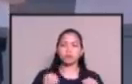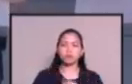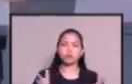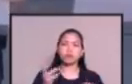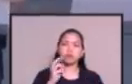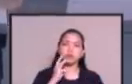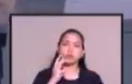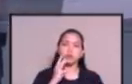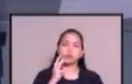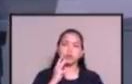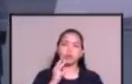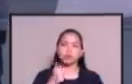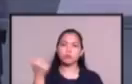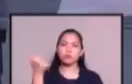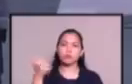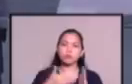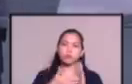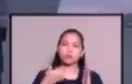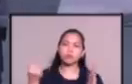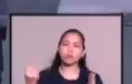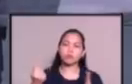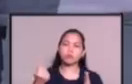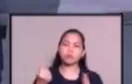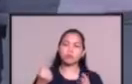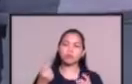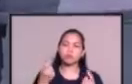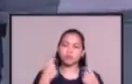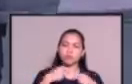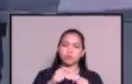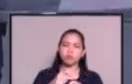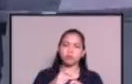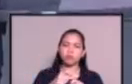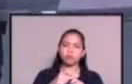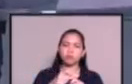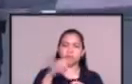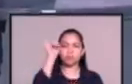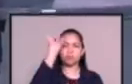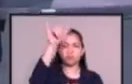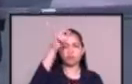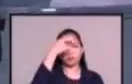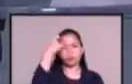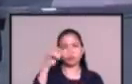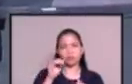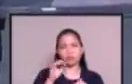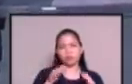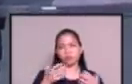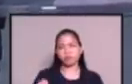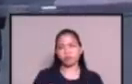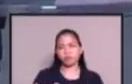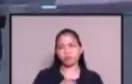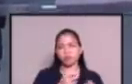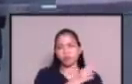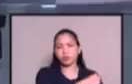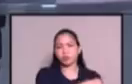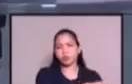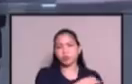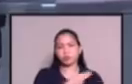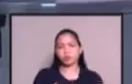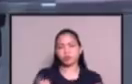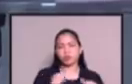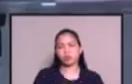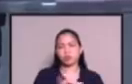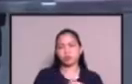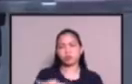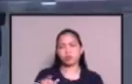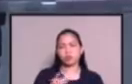tubig. Ang ilang estudyante napipilitan ng lumiban sa klase. Maging ang operasyon ng isang ospital sa Pasig, apektado na rin